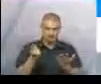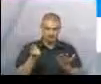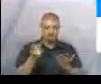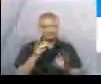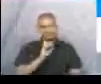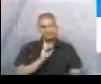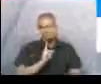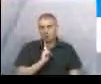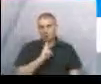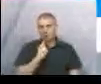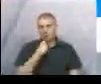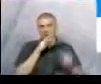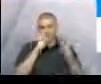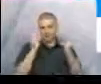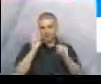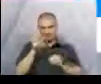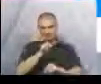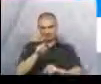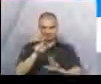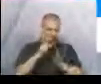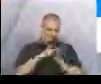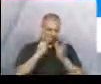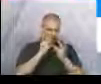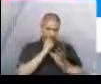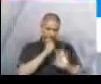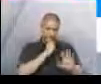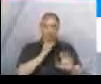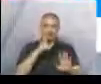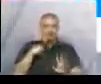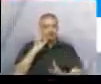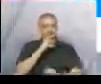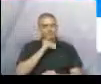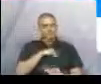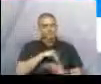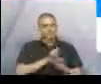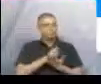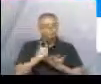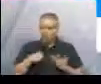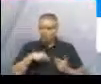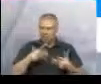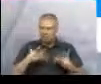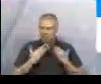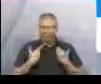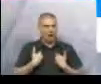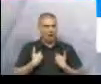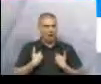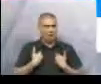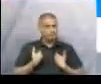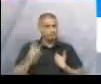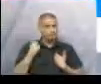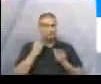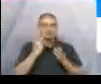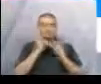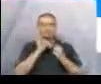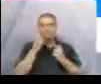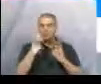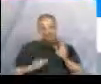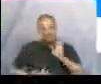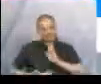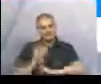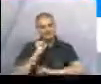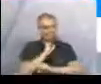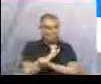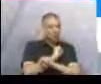שהשתיקה יפה להם. אבל אני מדבר כרגע על הצד האנושי, המוסרי, כעם, שאולי הסיפור הכי חשוב שלו זה יציאה